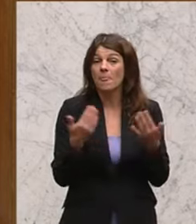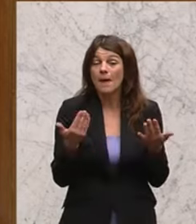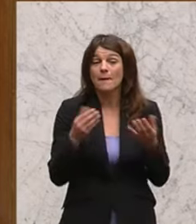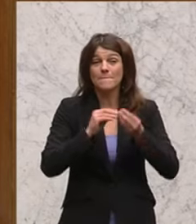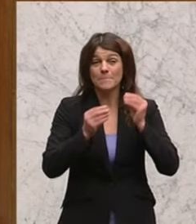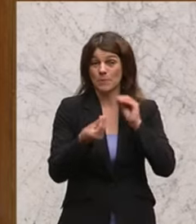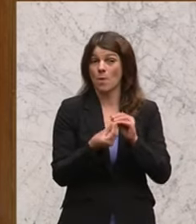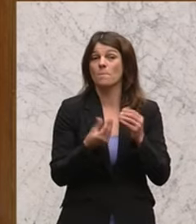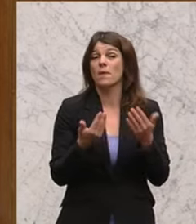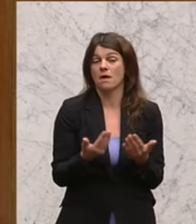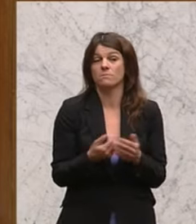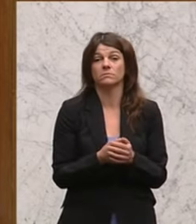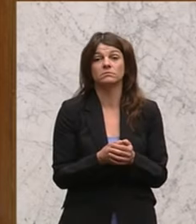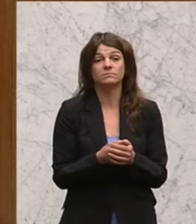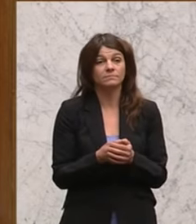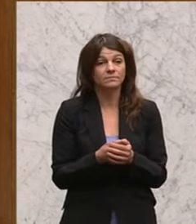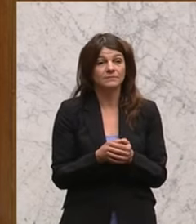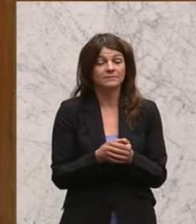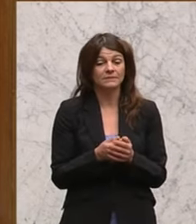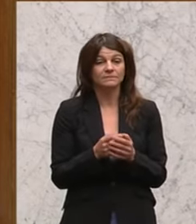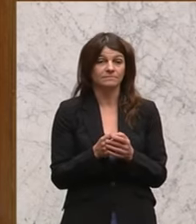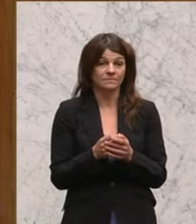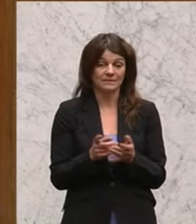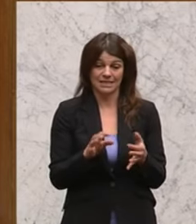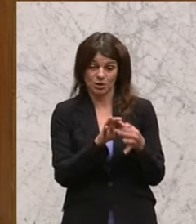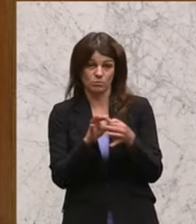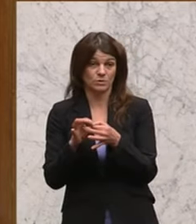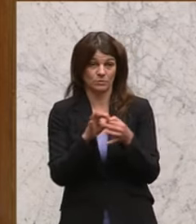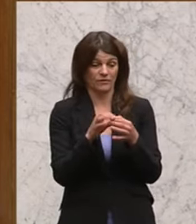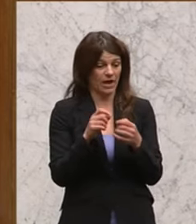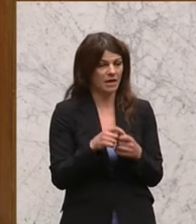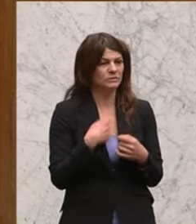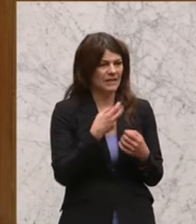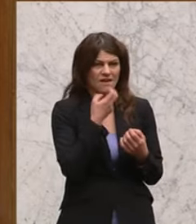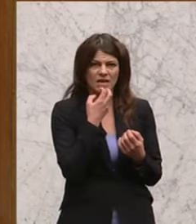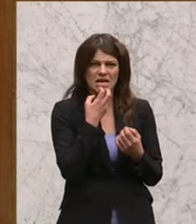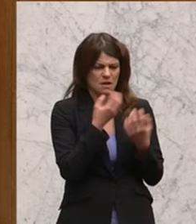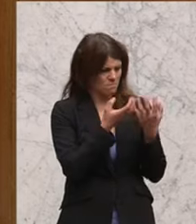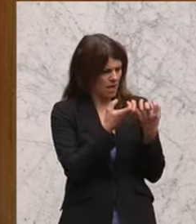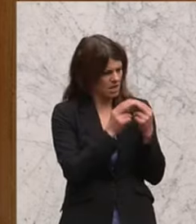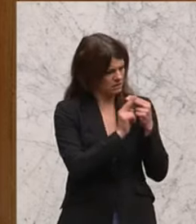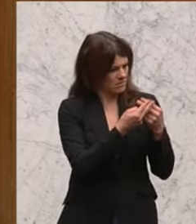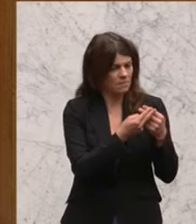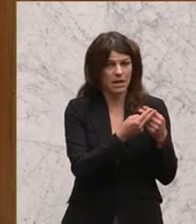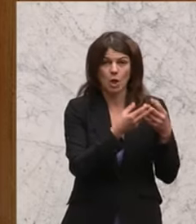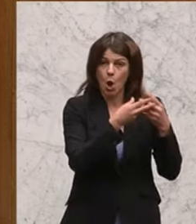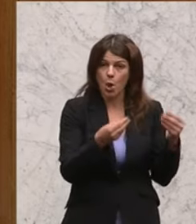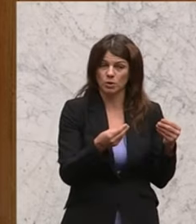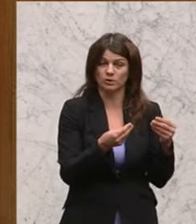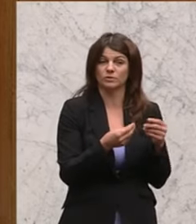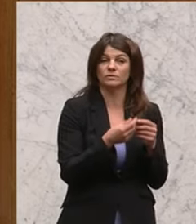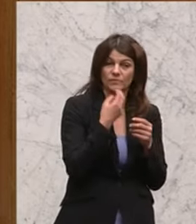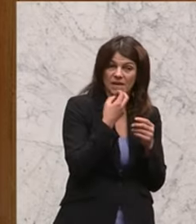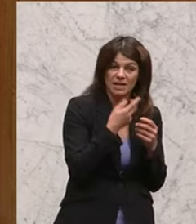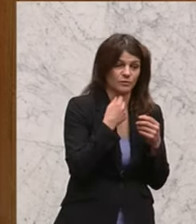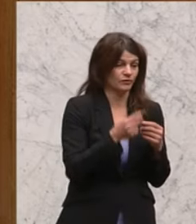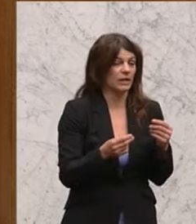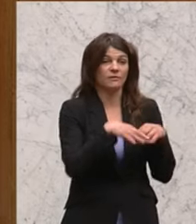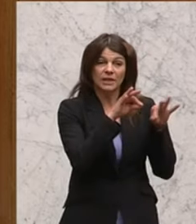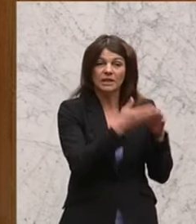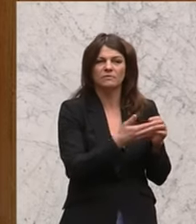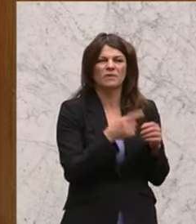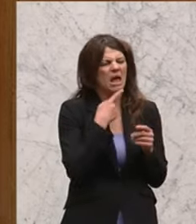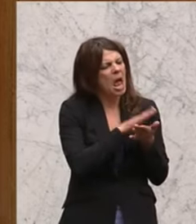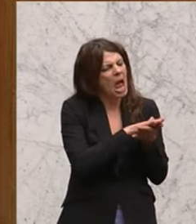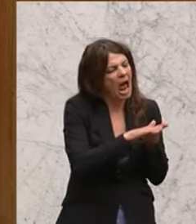Aber das Problem ist, dass aus dieser Kombination von pragmatischen Lösungsversuchen, vielleicht auch sehr flachen pragmatischen Lösungsversuchen da